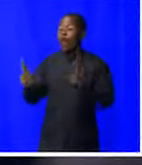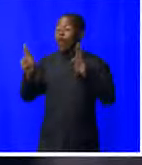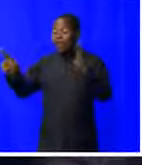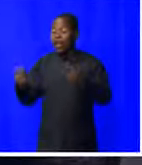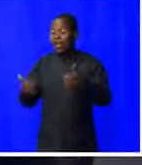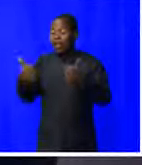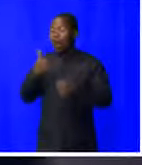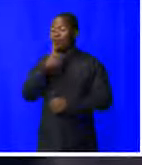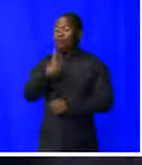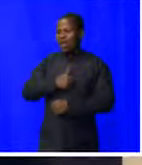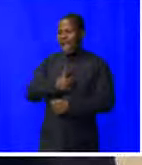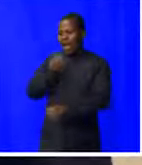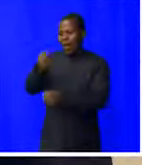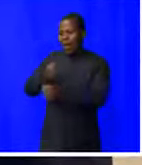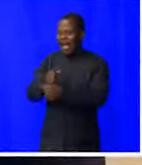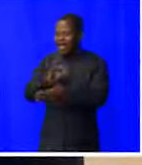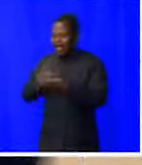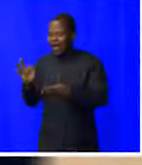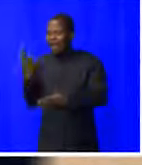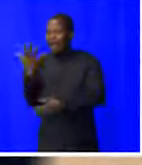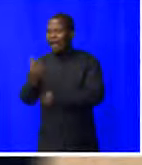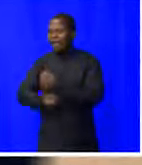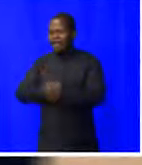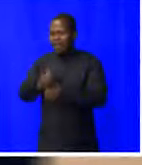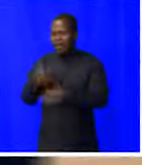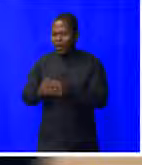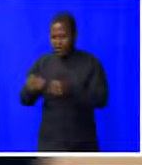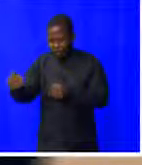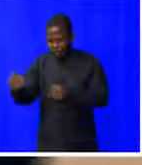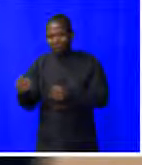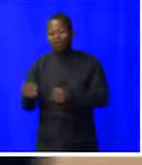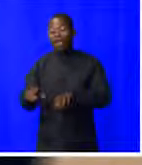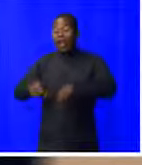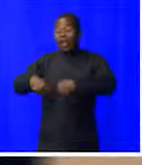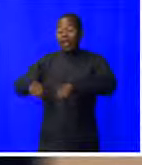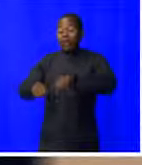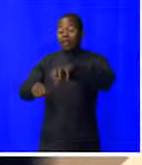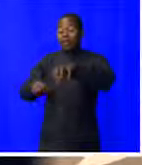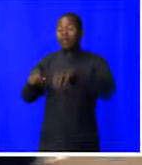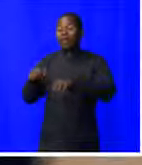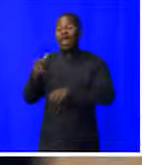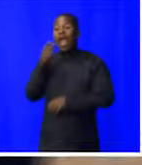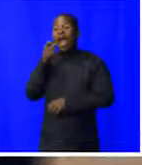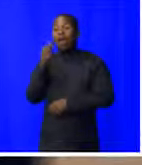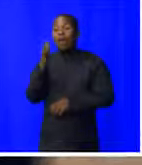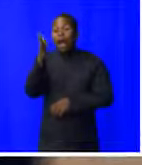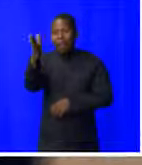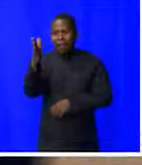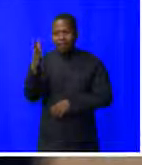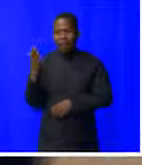again siyabonga kakhulu ngimawe Khumalo wakalobamba lomdzala uteka yona indzaba ukuthi ikhona leminyaka.